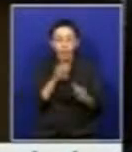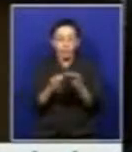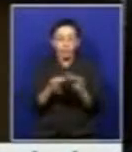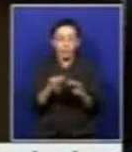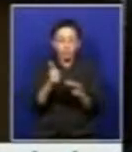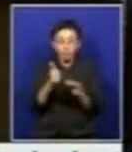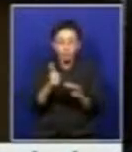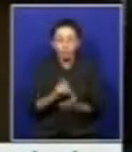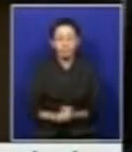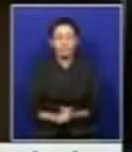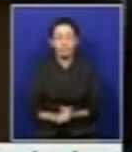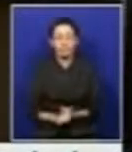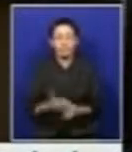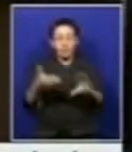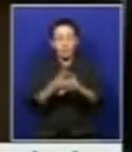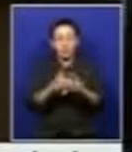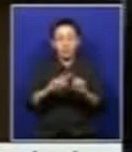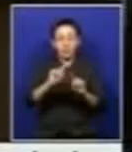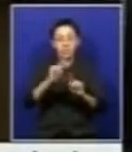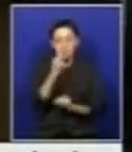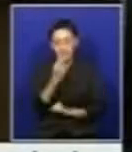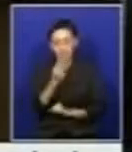แรกขอสไลด์แผ่นแรกขึ้นครับ